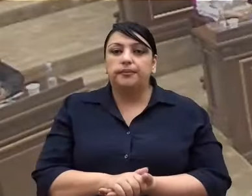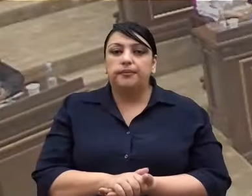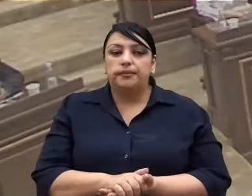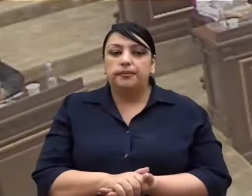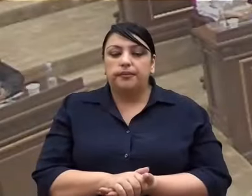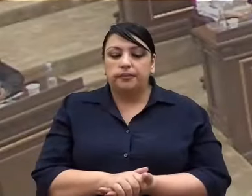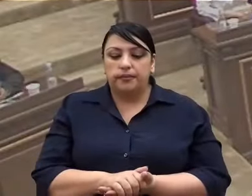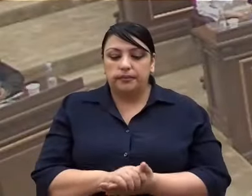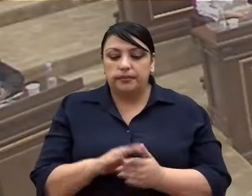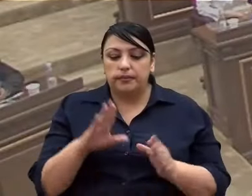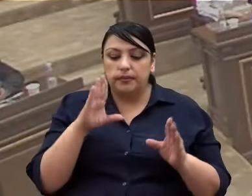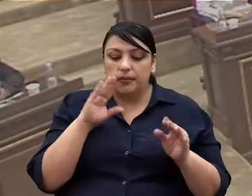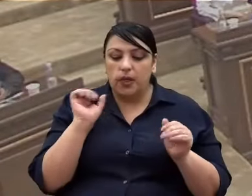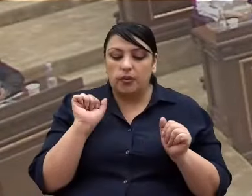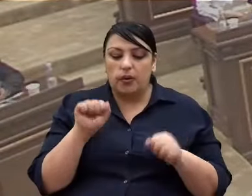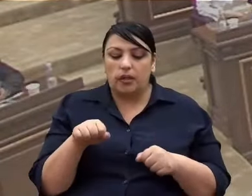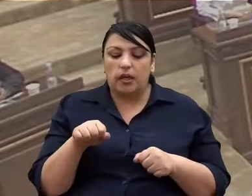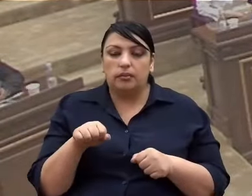կարողանանք